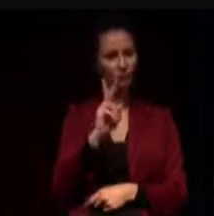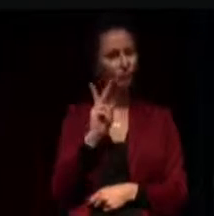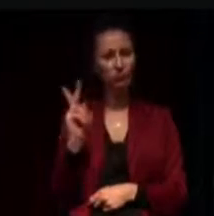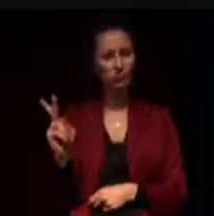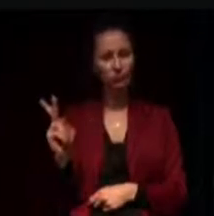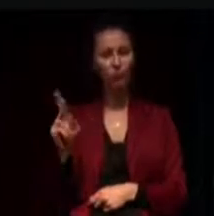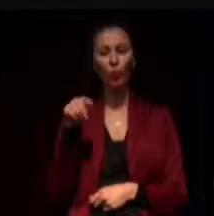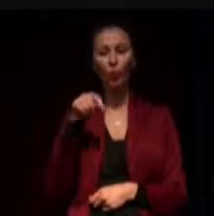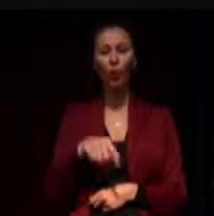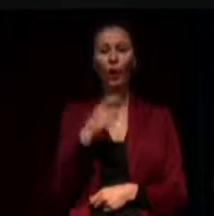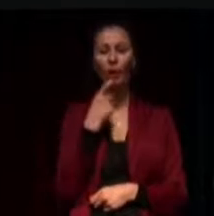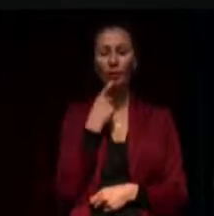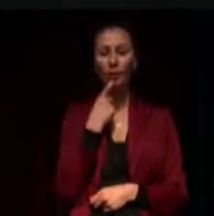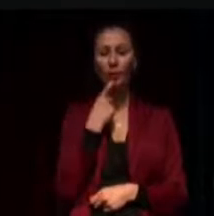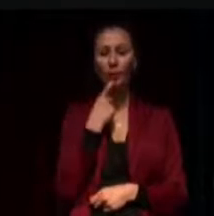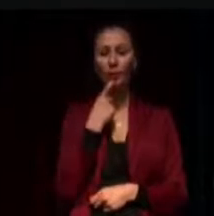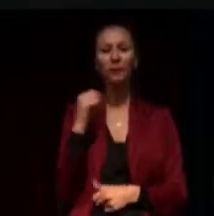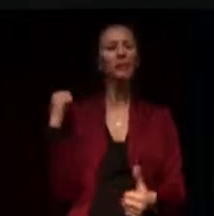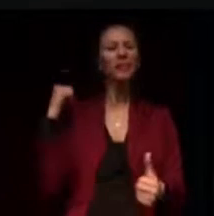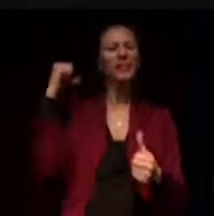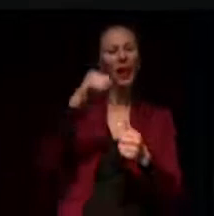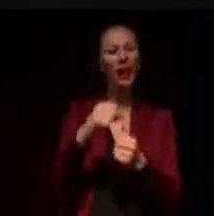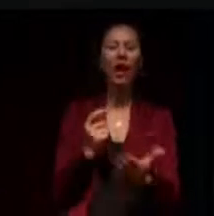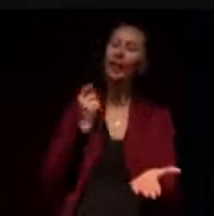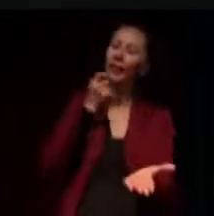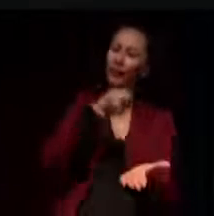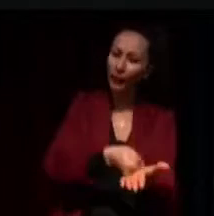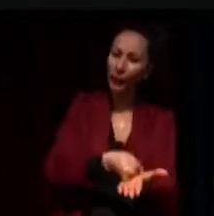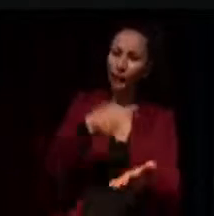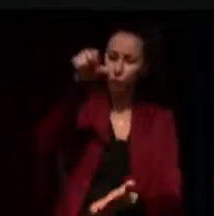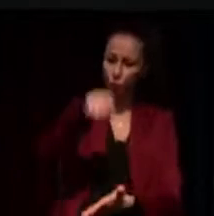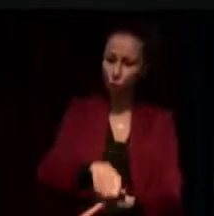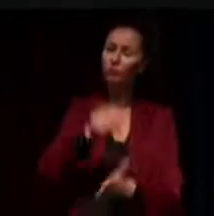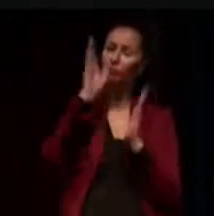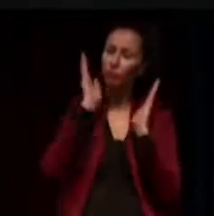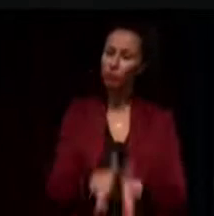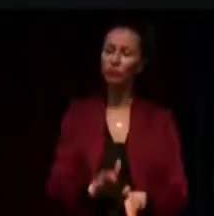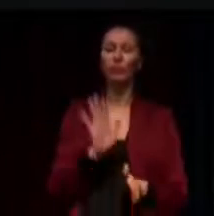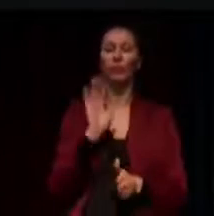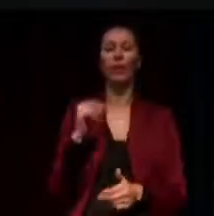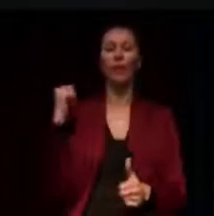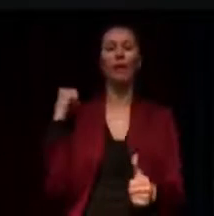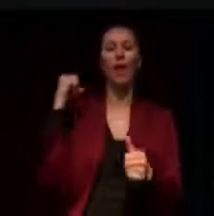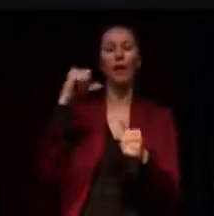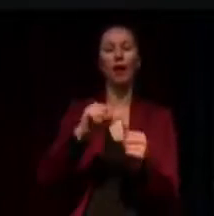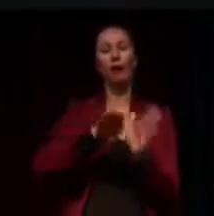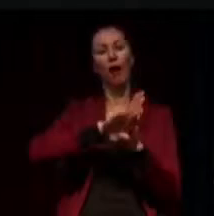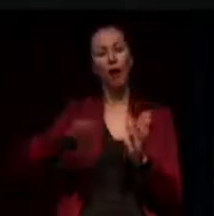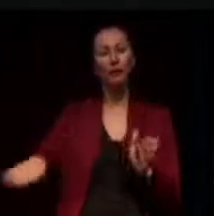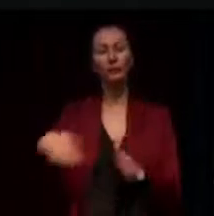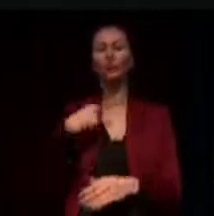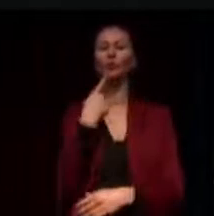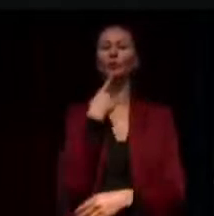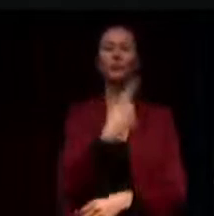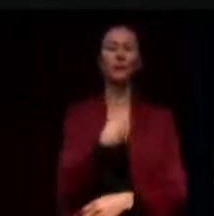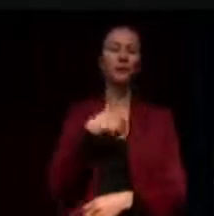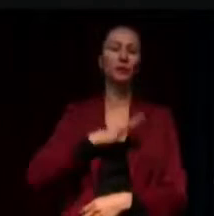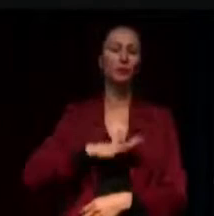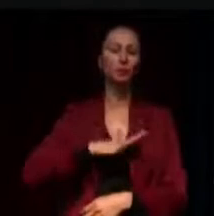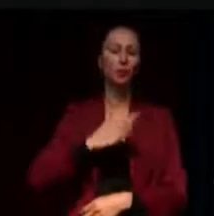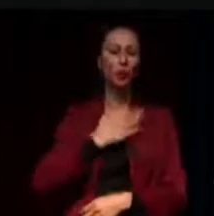%42'sini de bu yıl tekrar yatırımlara düşmesini beklerken tekrar yatırımlara ayırdığımızı belirtmek